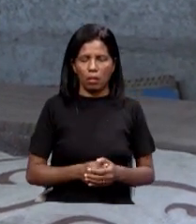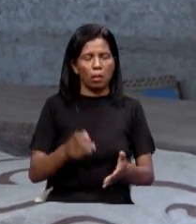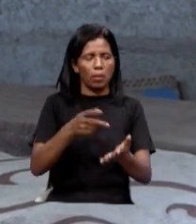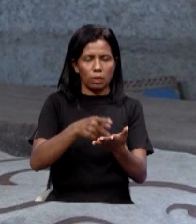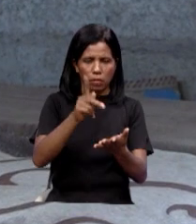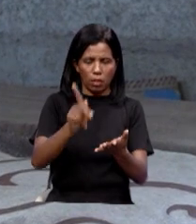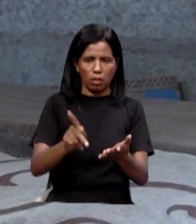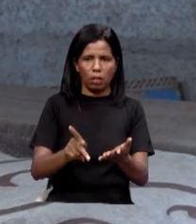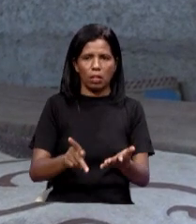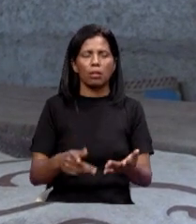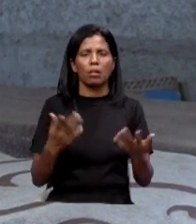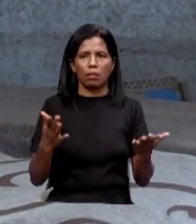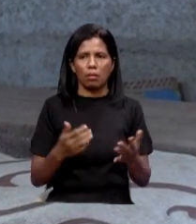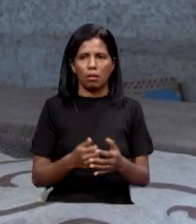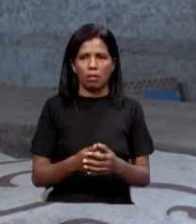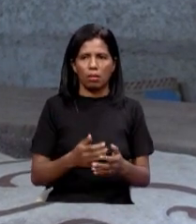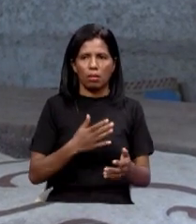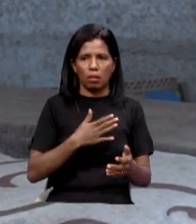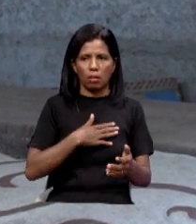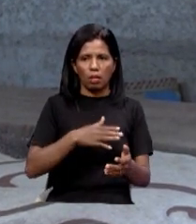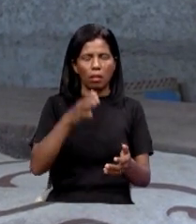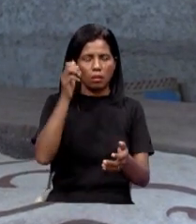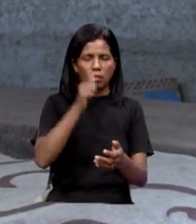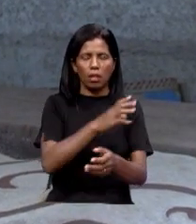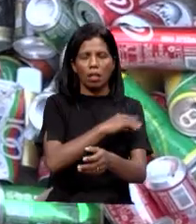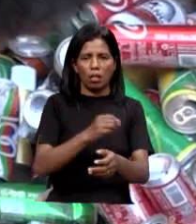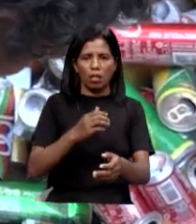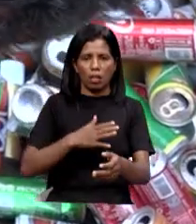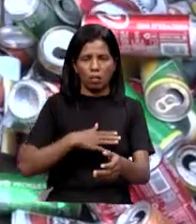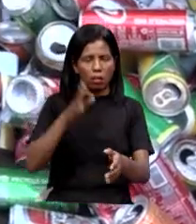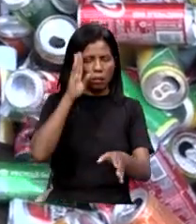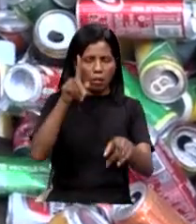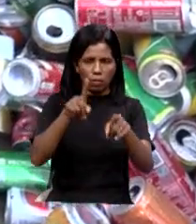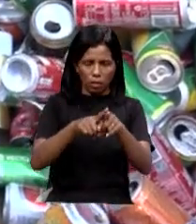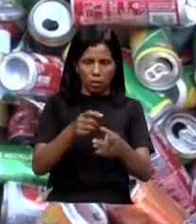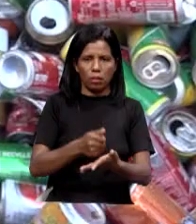be oksan tu sirin be. Antam ne nanser se hano yau nuan wow. Me halo.